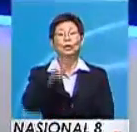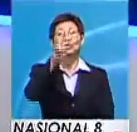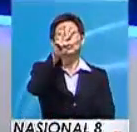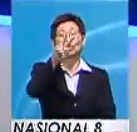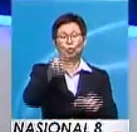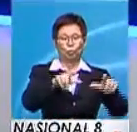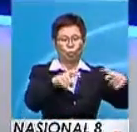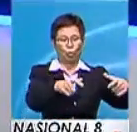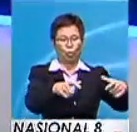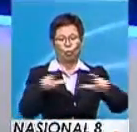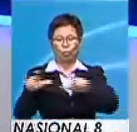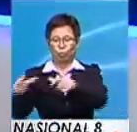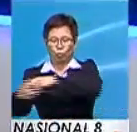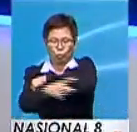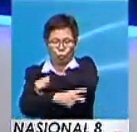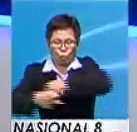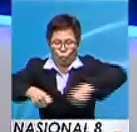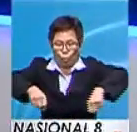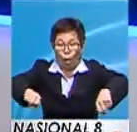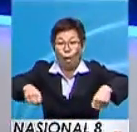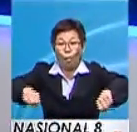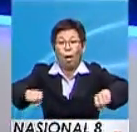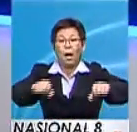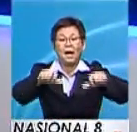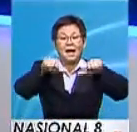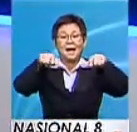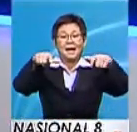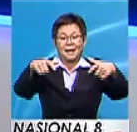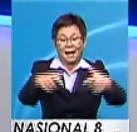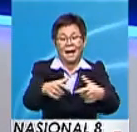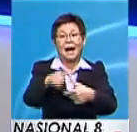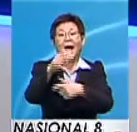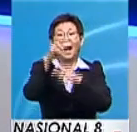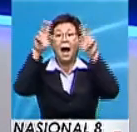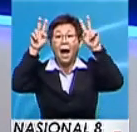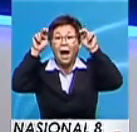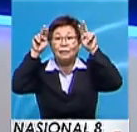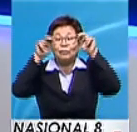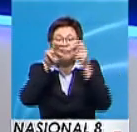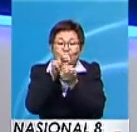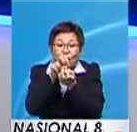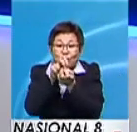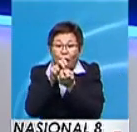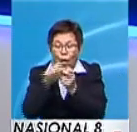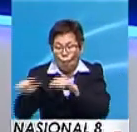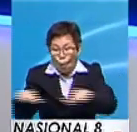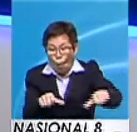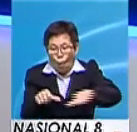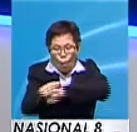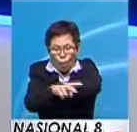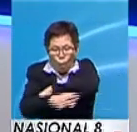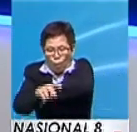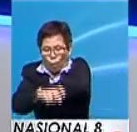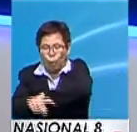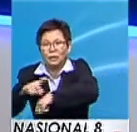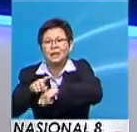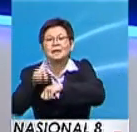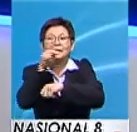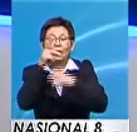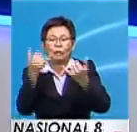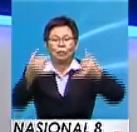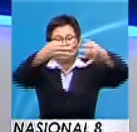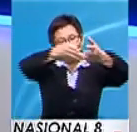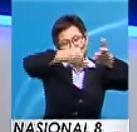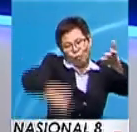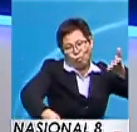Dua kumpulan curi motosikal yang dikenali sebagai Geng Arnab dan Geng Singkir yang aktif melakukan jenayah di Kedah akhirnya tumpas. Kumpulan itu